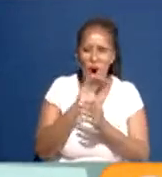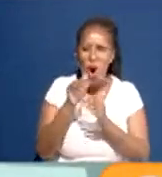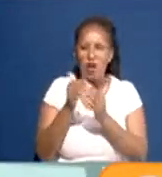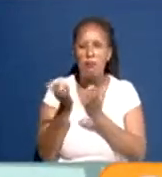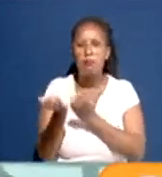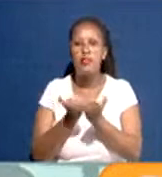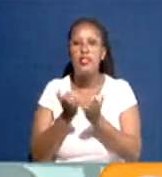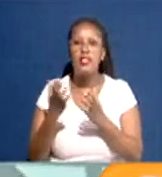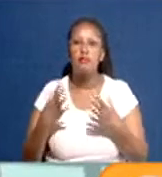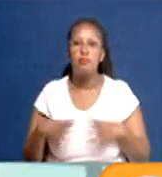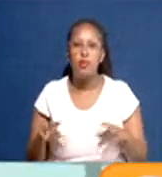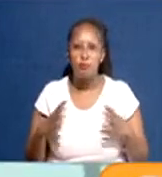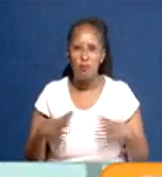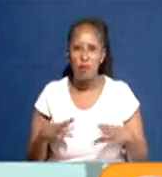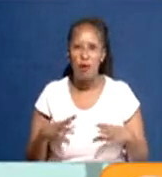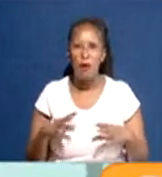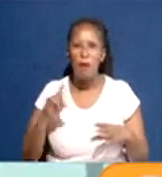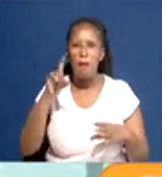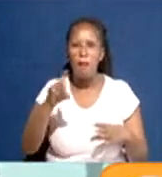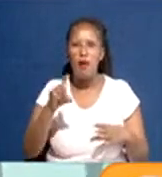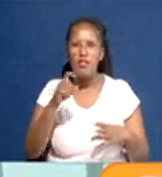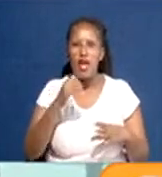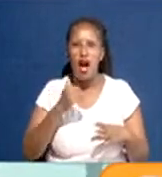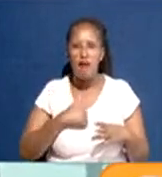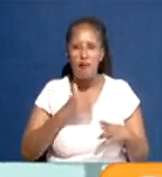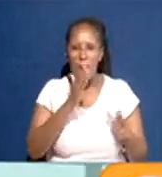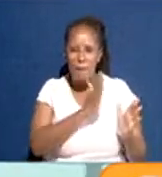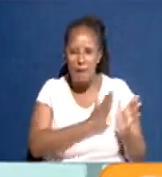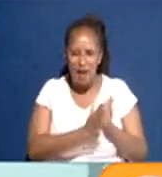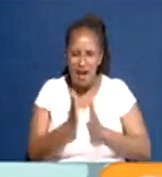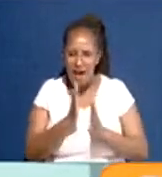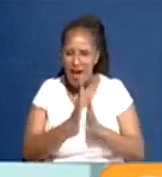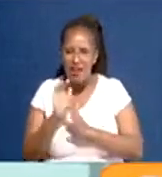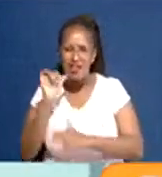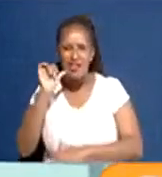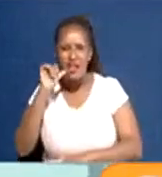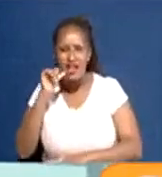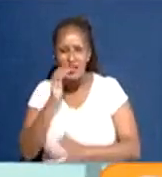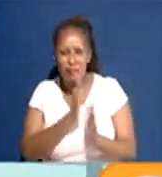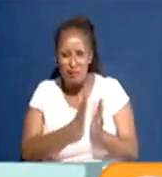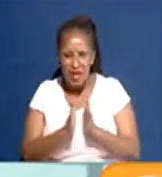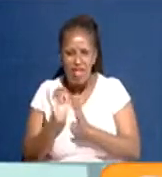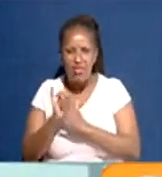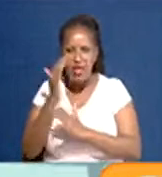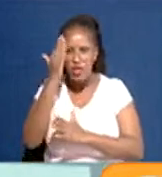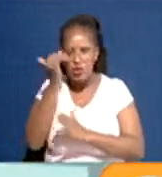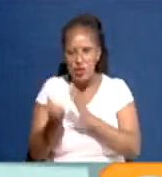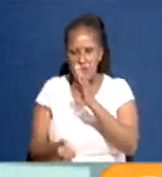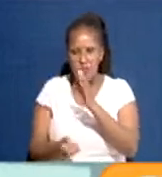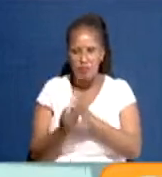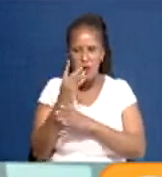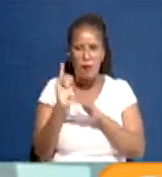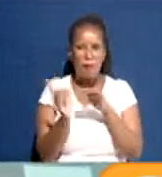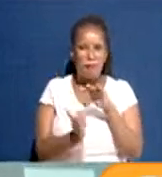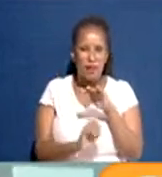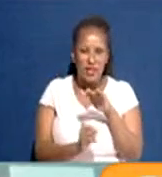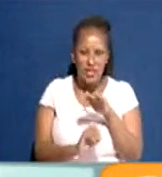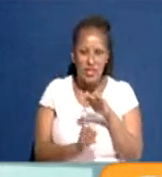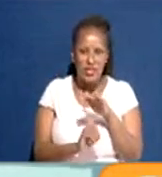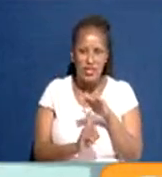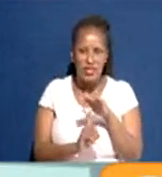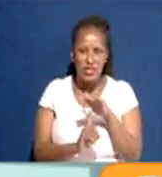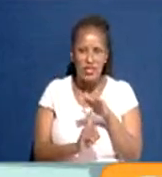enterprises tuwe na mpango maalum, na ndio nimetengeneza wizara maalum